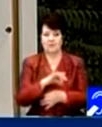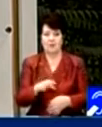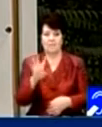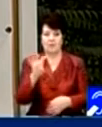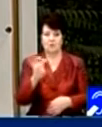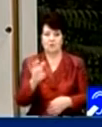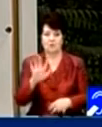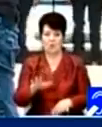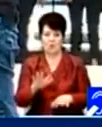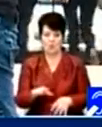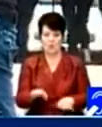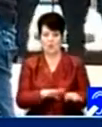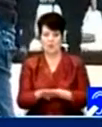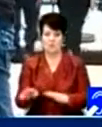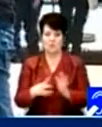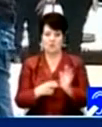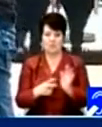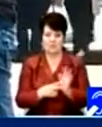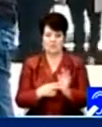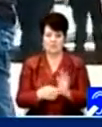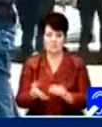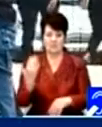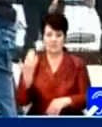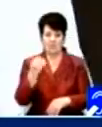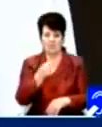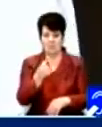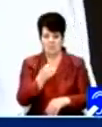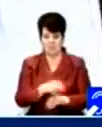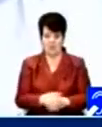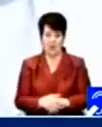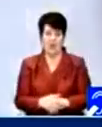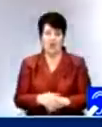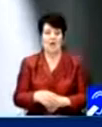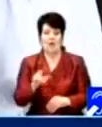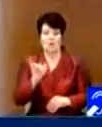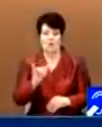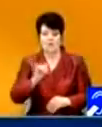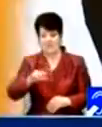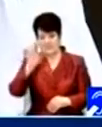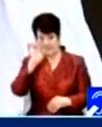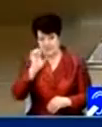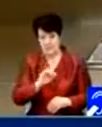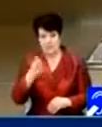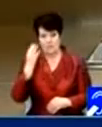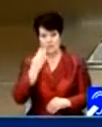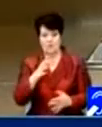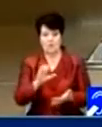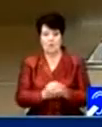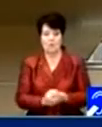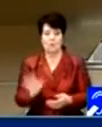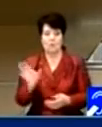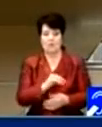400 de locuri în comparație cu 700 în sesiunea de anul trecut. De exemplu, la Universitatea de Stat din Moldova s-au ocupat toate